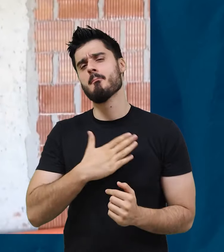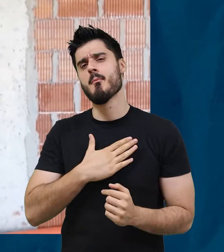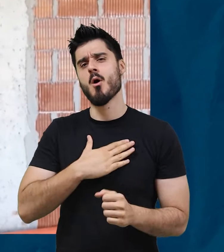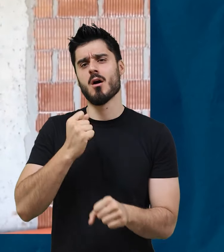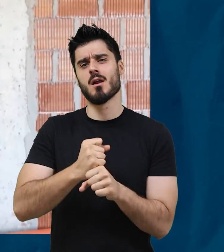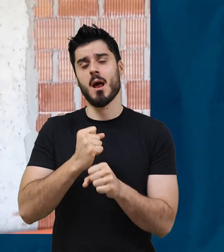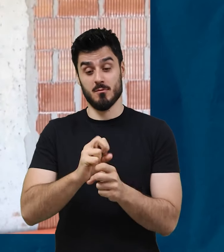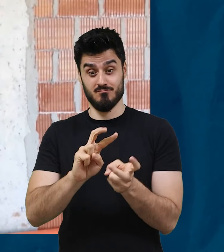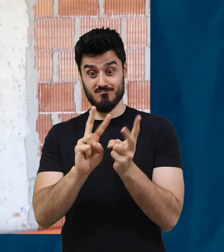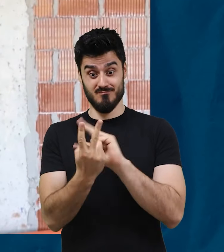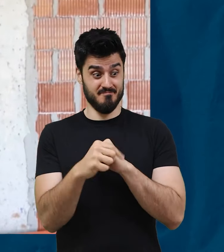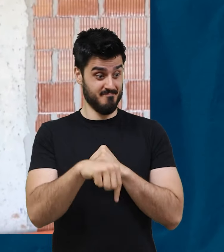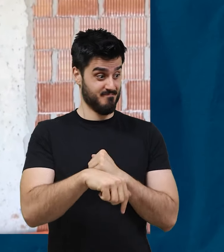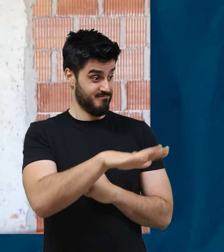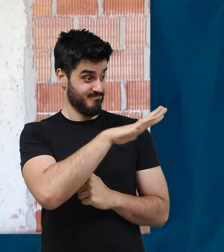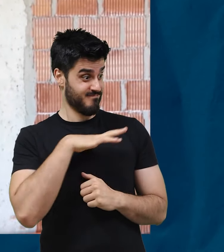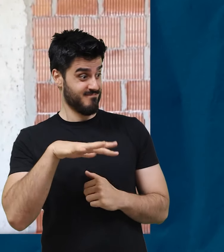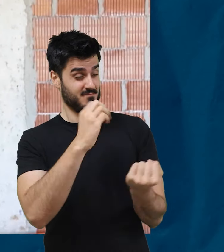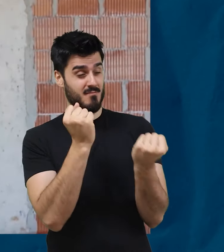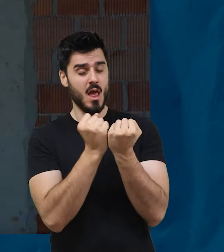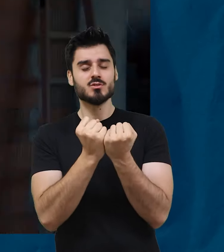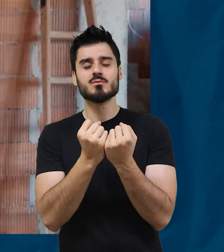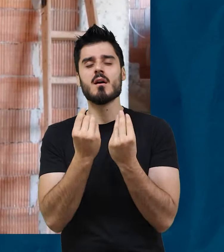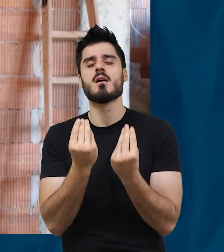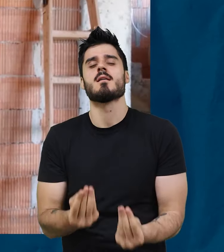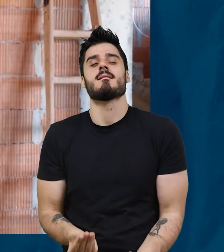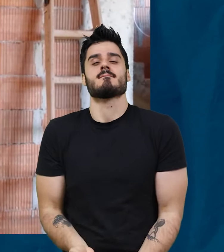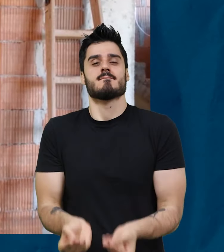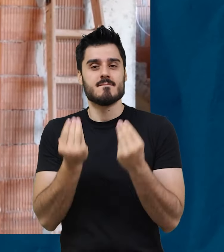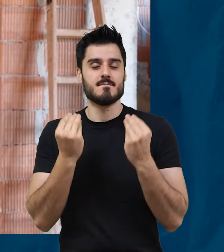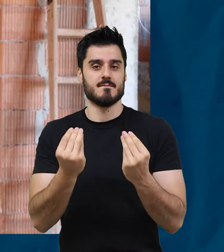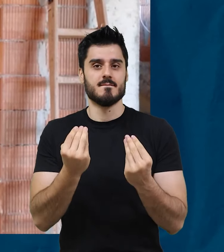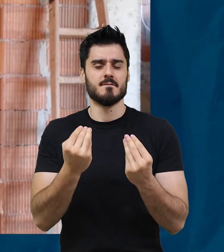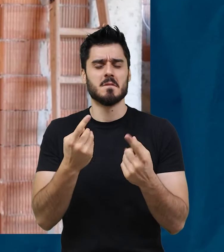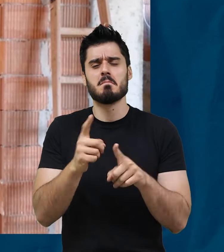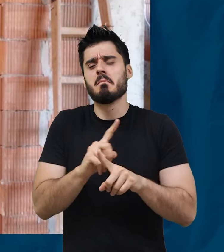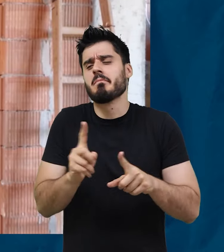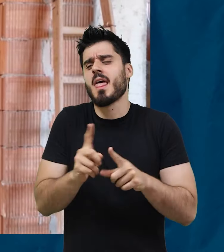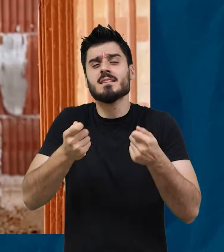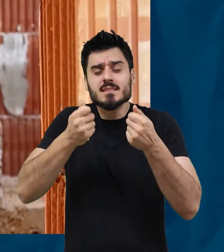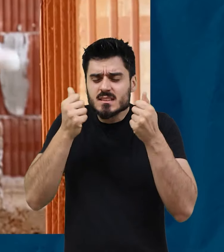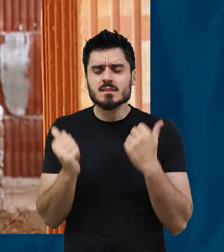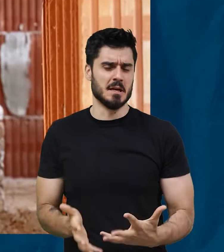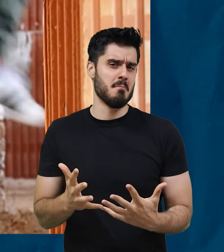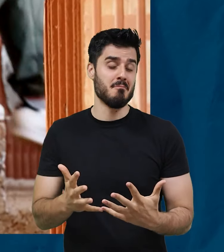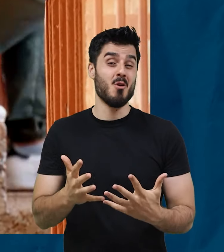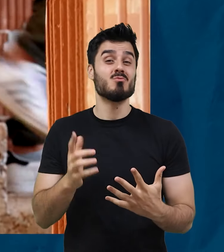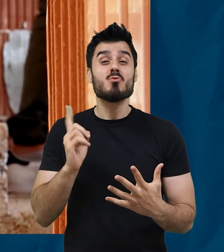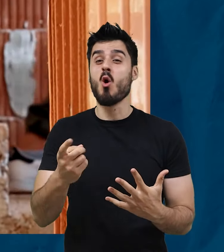да превърна това пространство във вашата мечта. Тя е безценна, но нейната реализация не е.